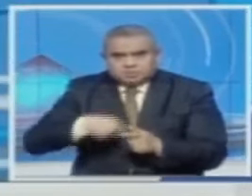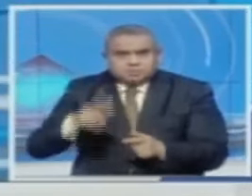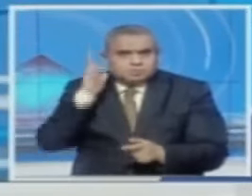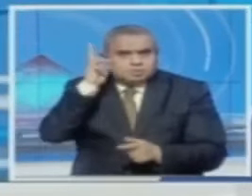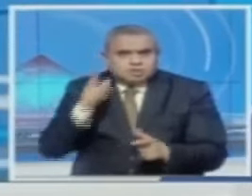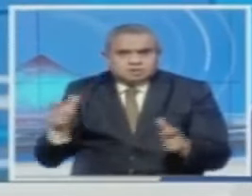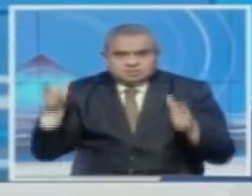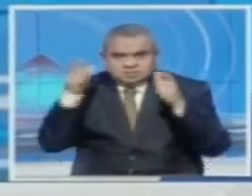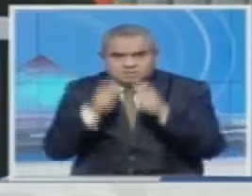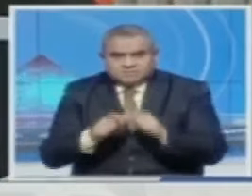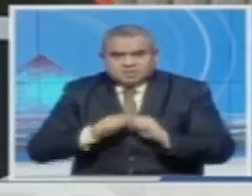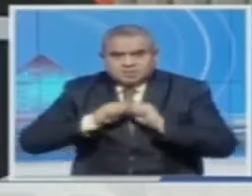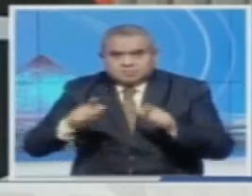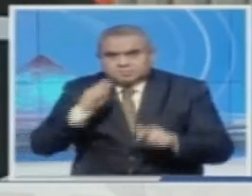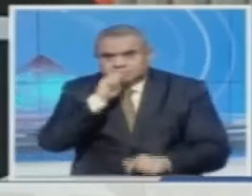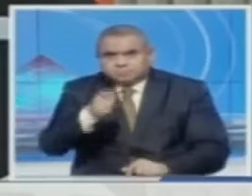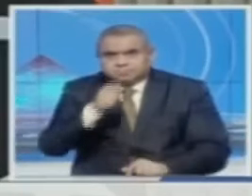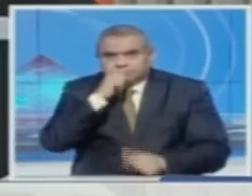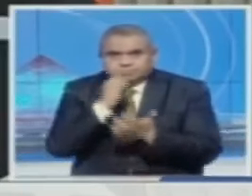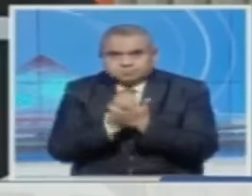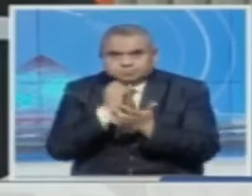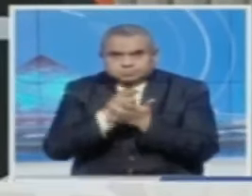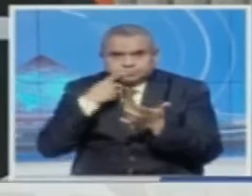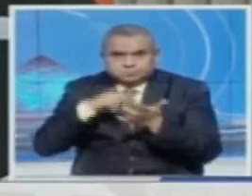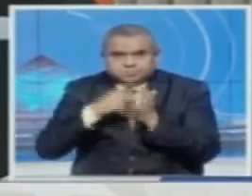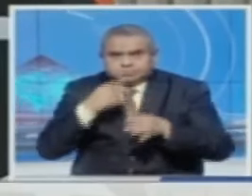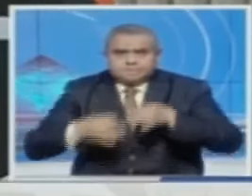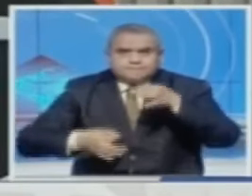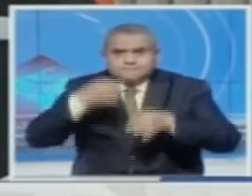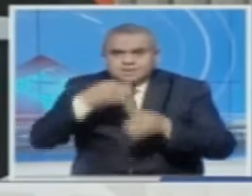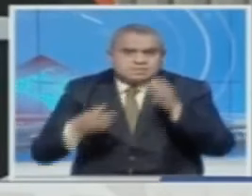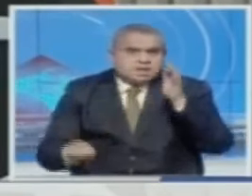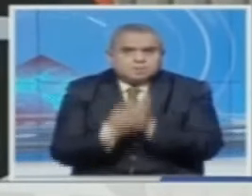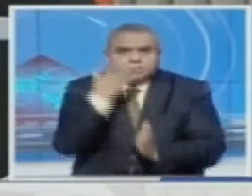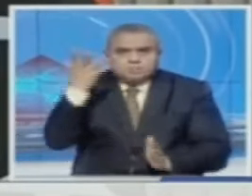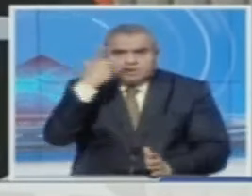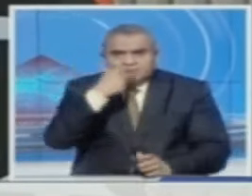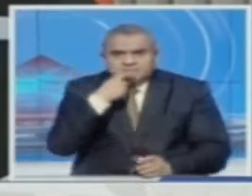وفي مؤتمر صحفي أعلن المتحدث عن تخصيص ميزانية طوارئ بقيمة